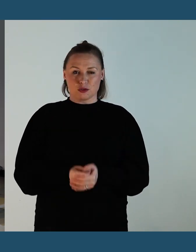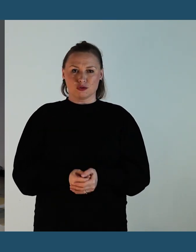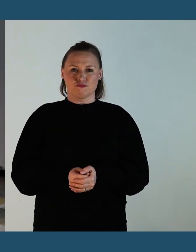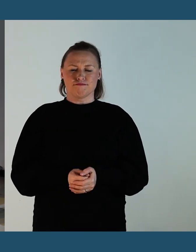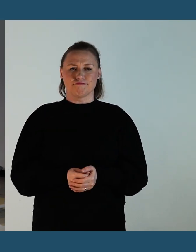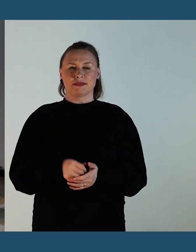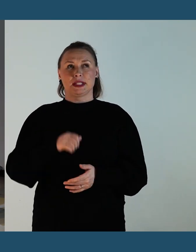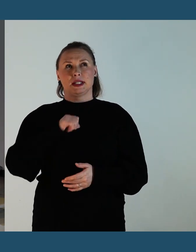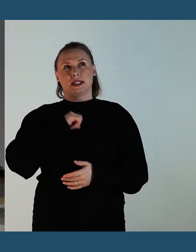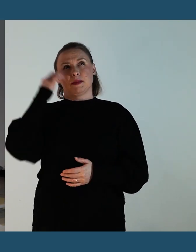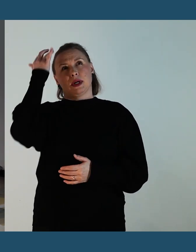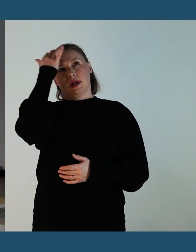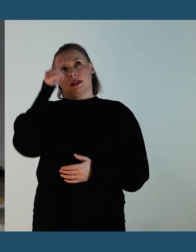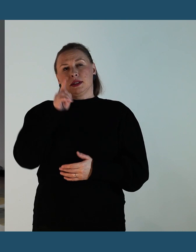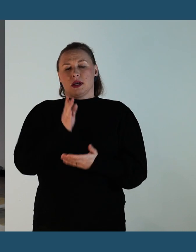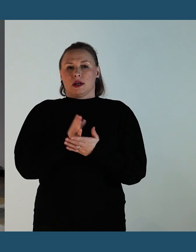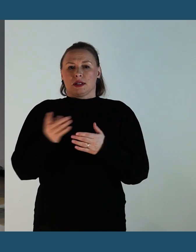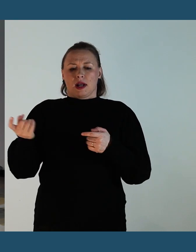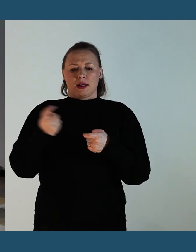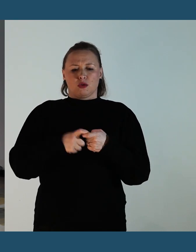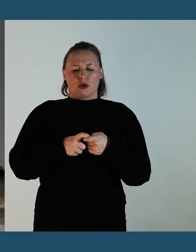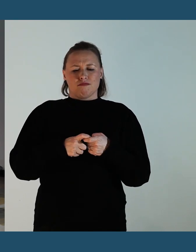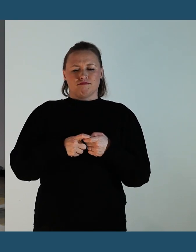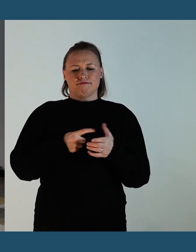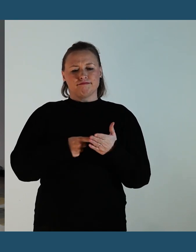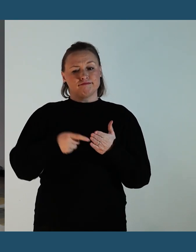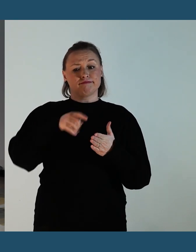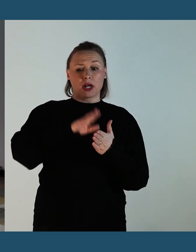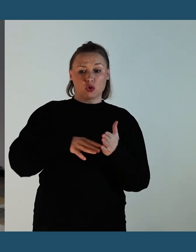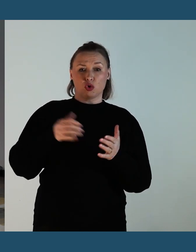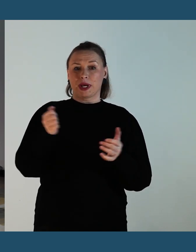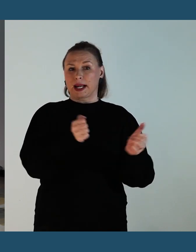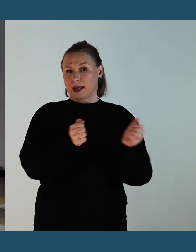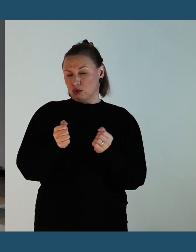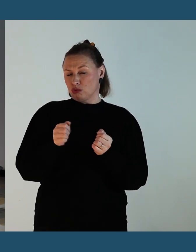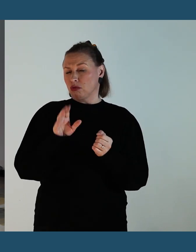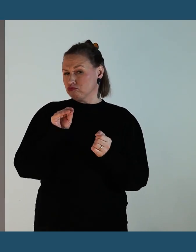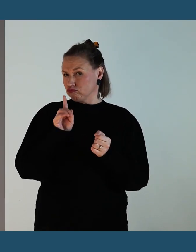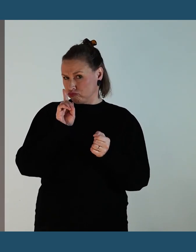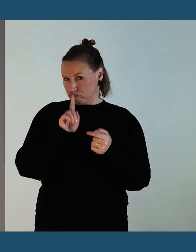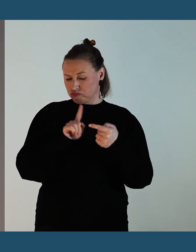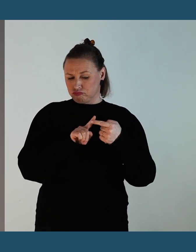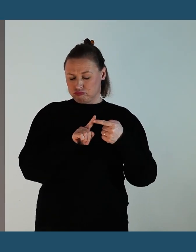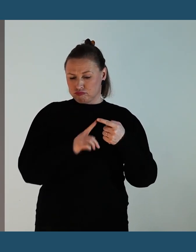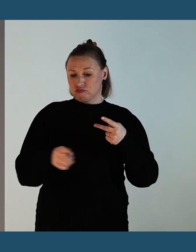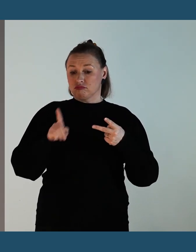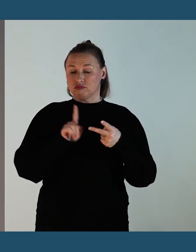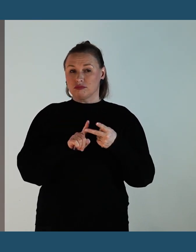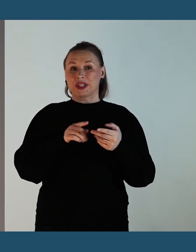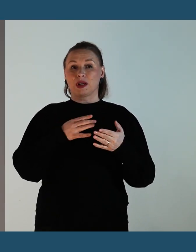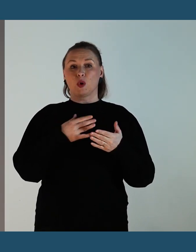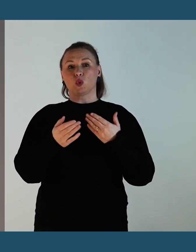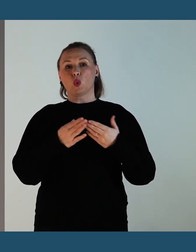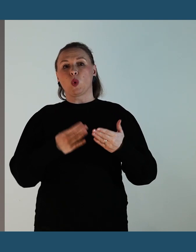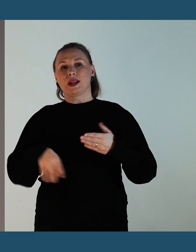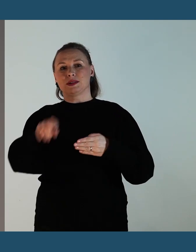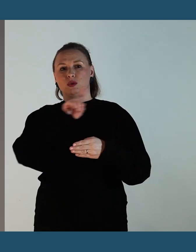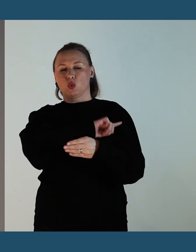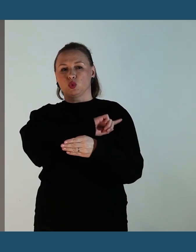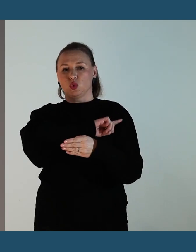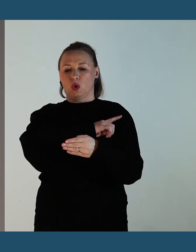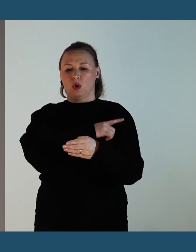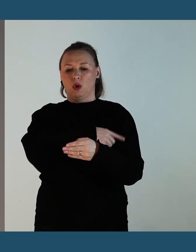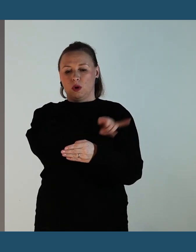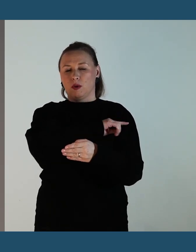näkisin tämän anonyymin rekrytoinnin lisäksi myöskin se, että tuo työllisyyspalveluissa sitä osaamista